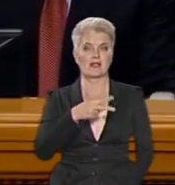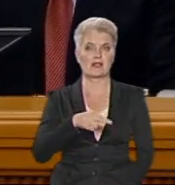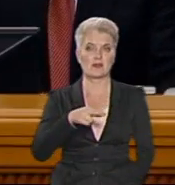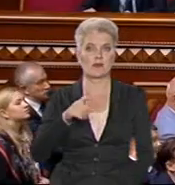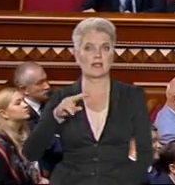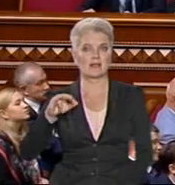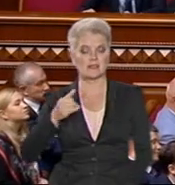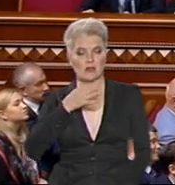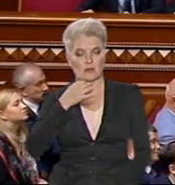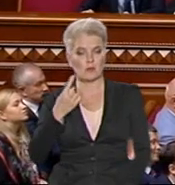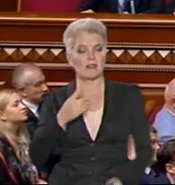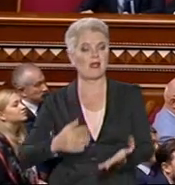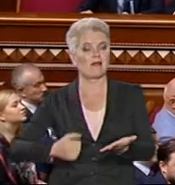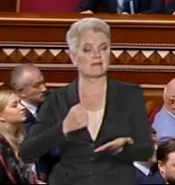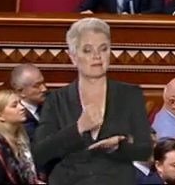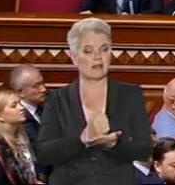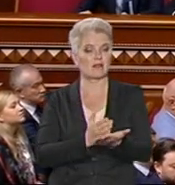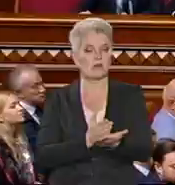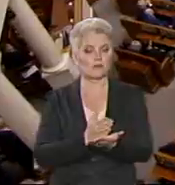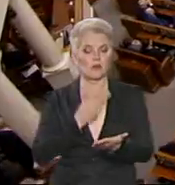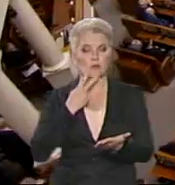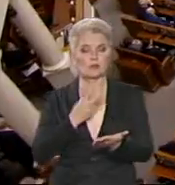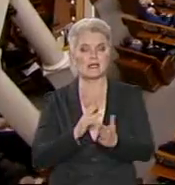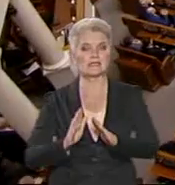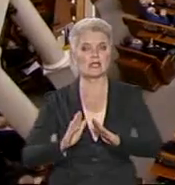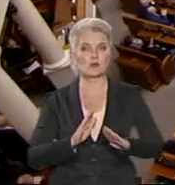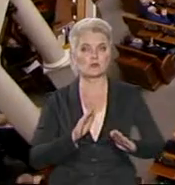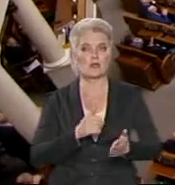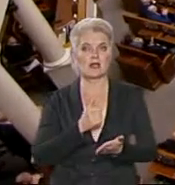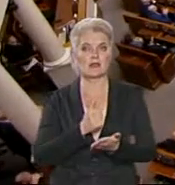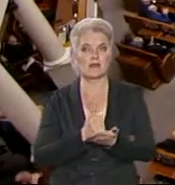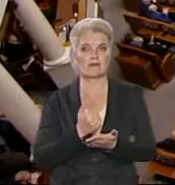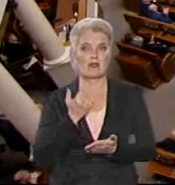одним із кандидатів на посаду розглядають заступника глави його офісу Руслана Рябошапку.